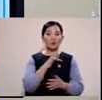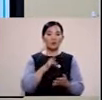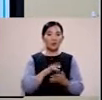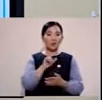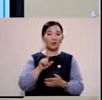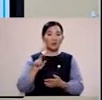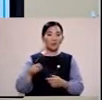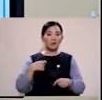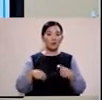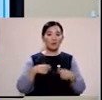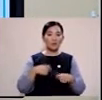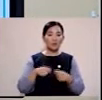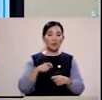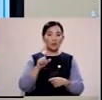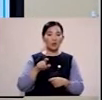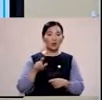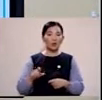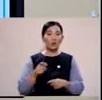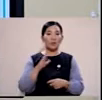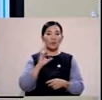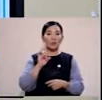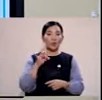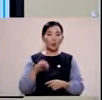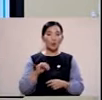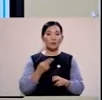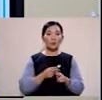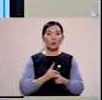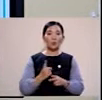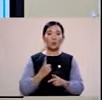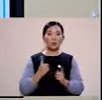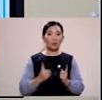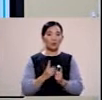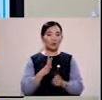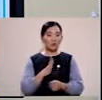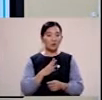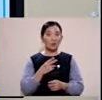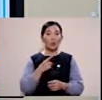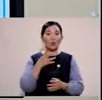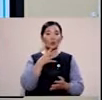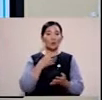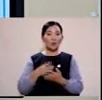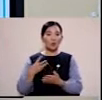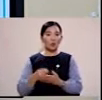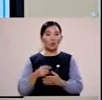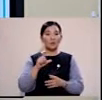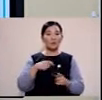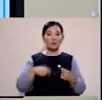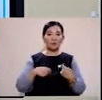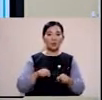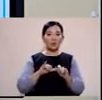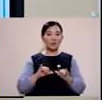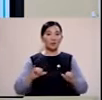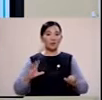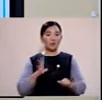Shaharliklar savdogarlarni muhtasham saroylarda kutib olishgan. O'zaro savdo-sotiq